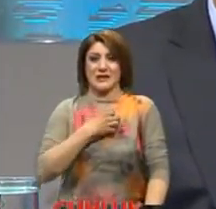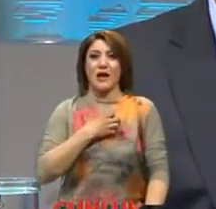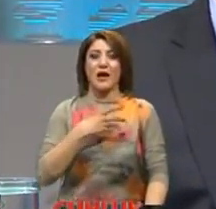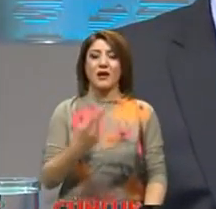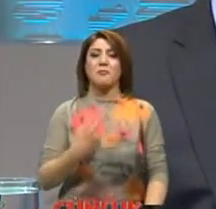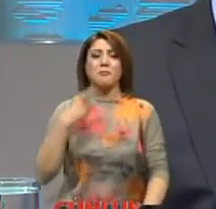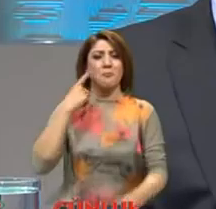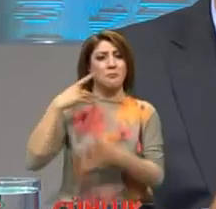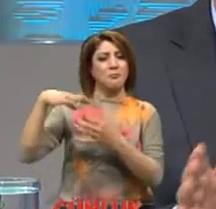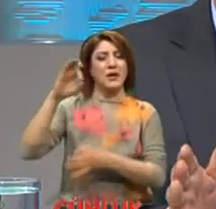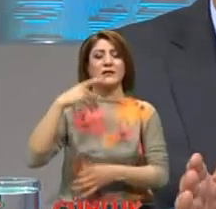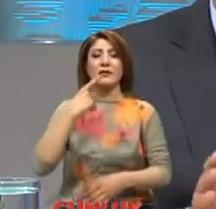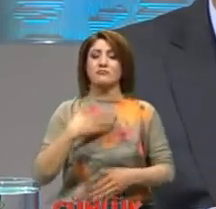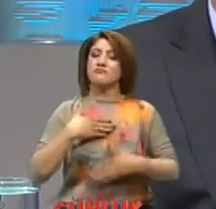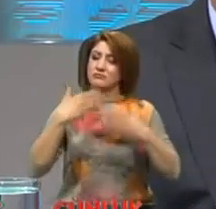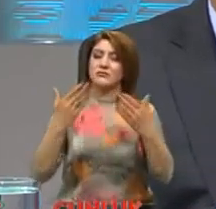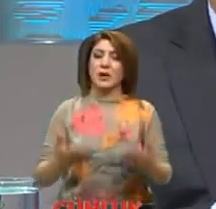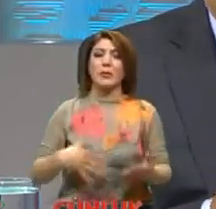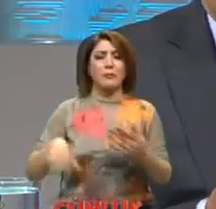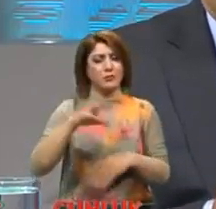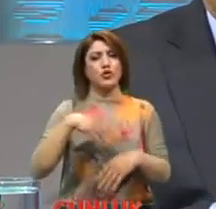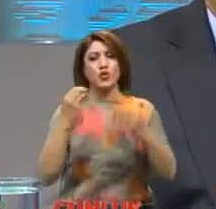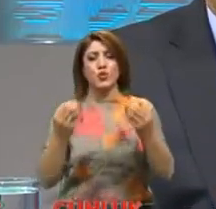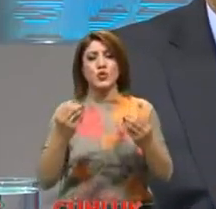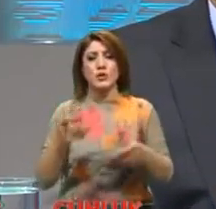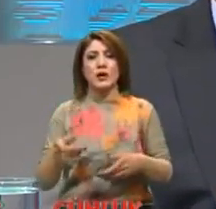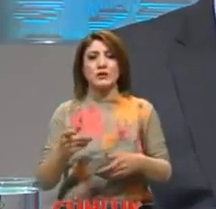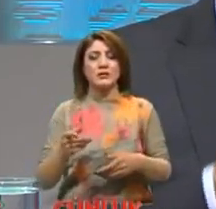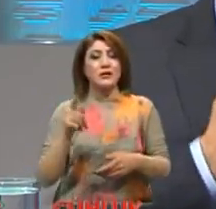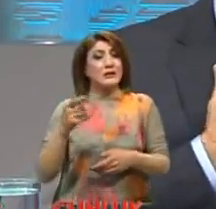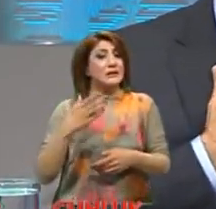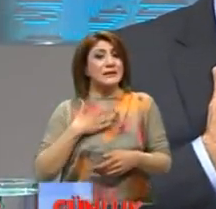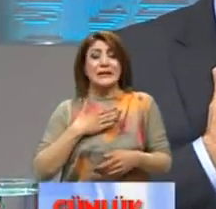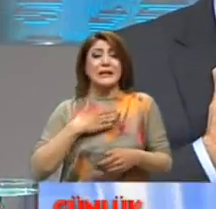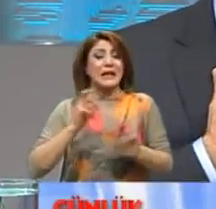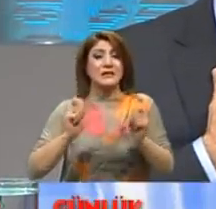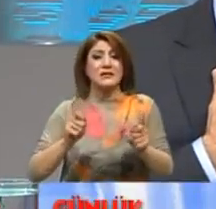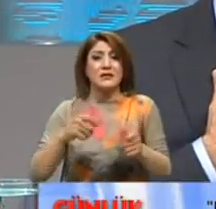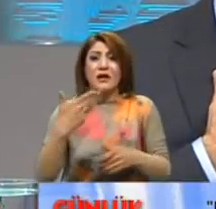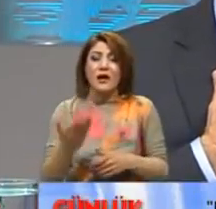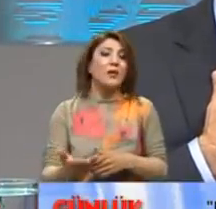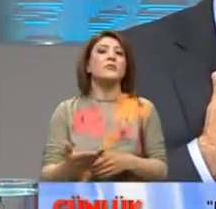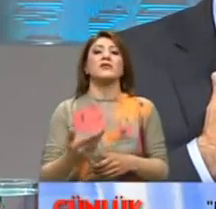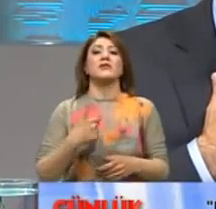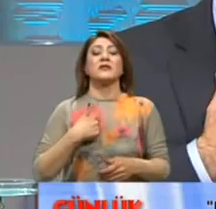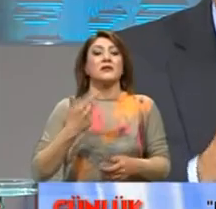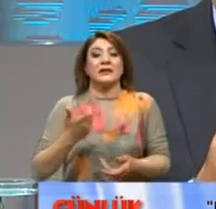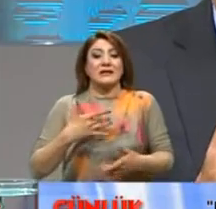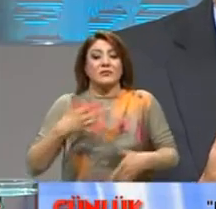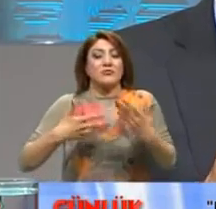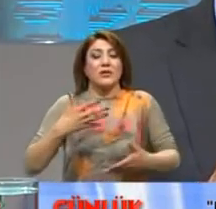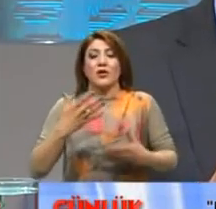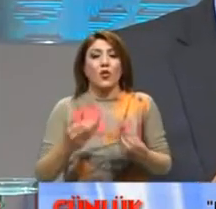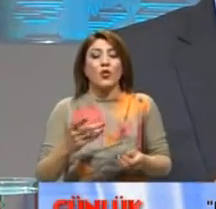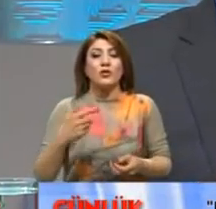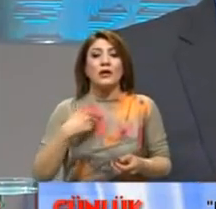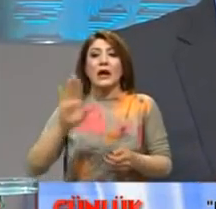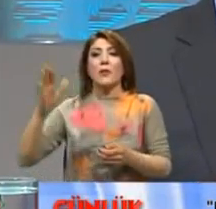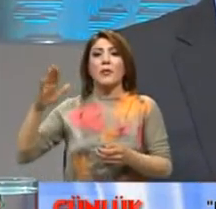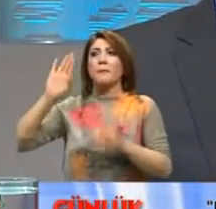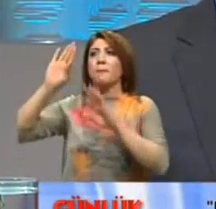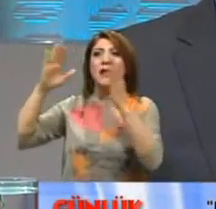sahiplerinden bir tanesine dedim ki ya tamam her şey güzel de siz nasıl etkilendiniz dedim. Vallahi dedi Sayın Valim ben bilmiyorum diğerleri nasıl etkilendi ama dedi. Kapı